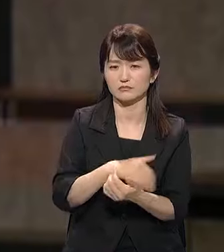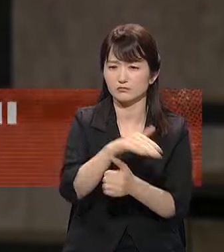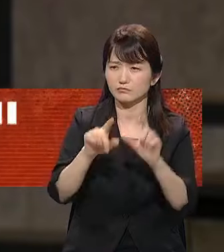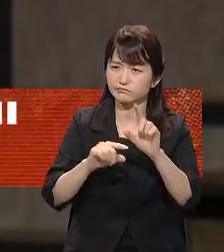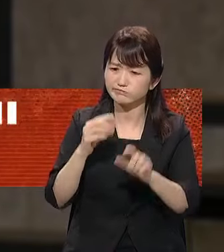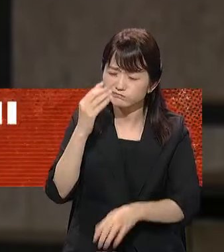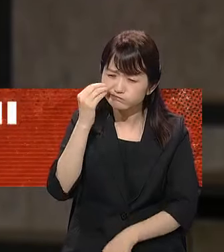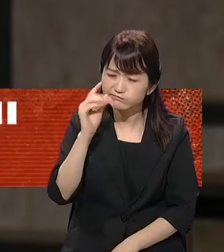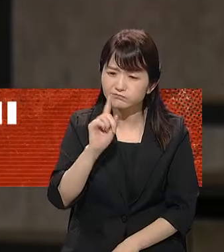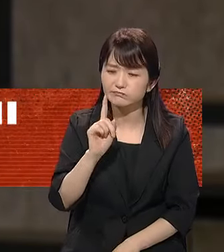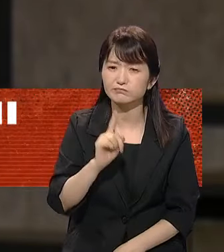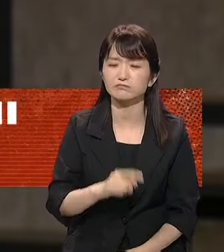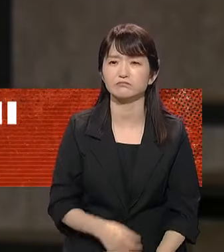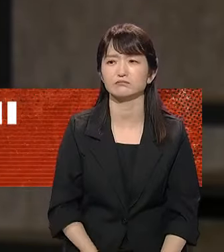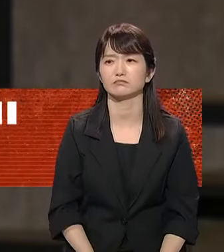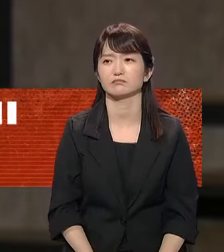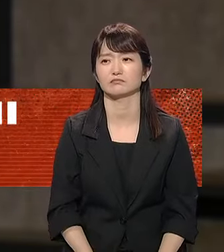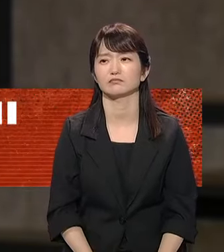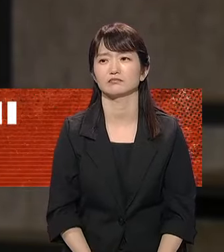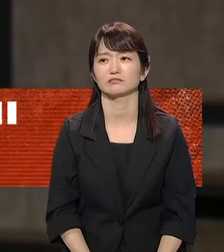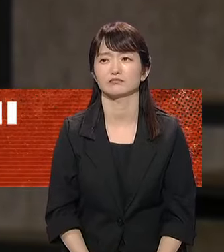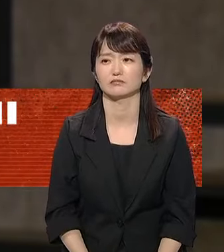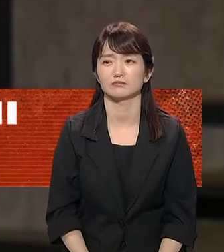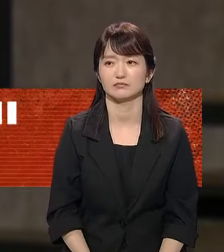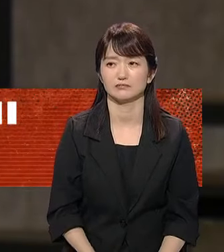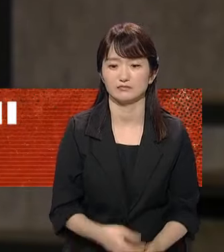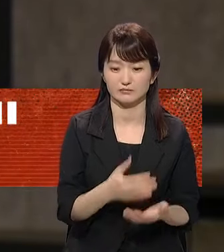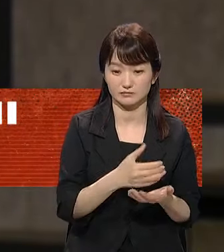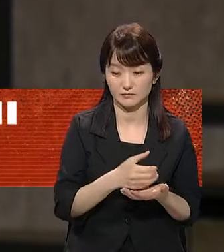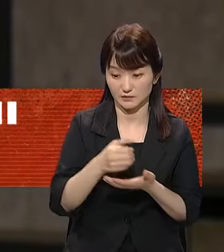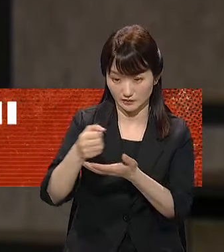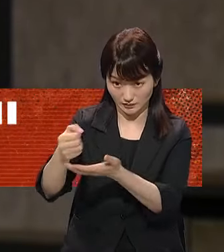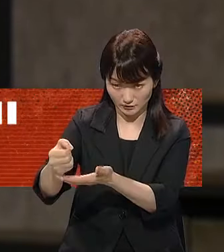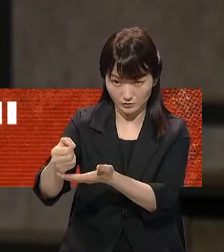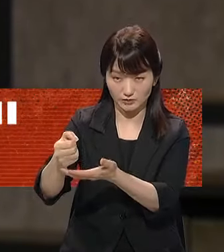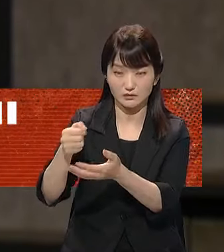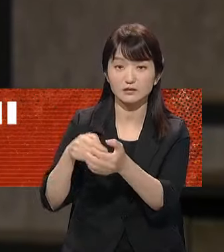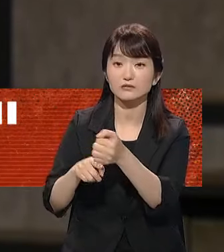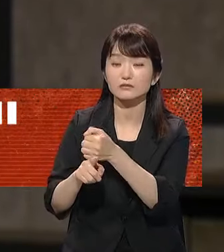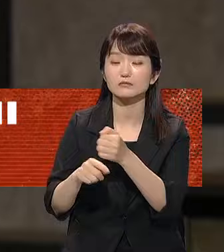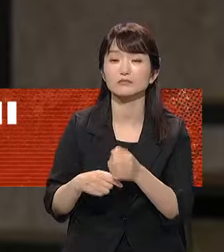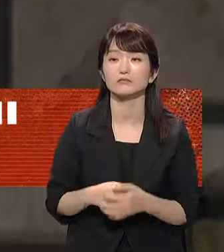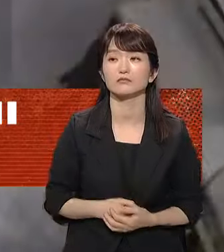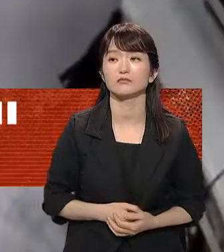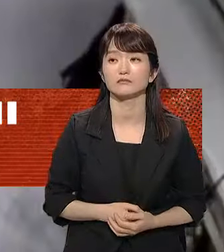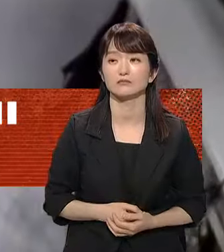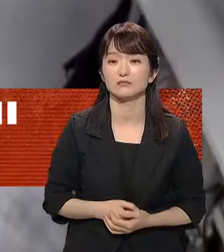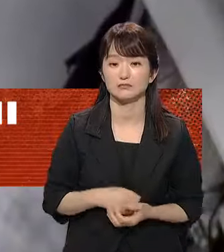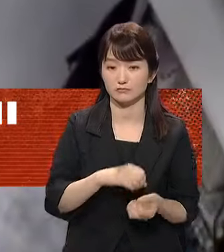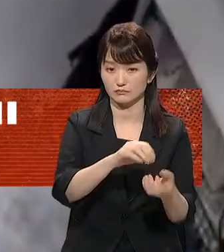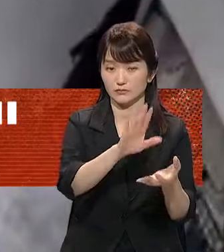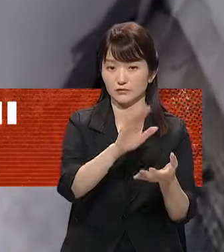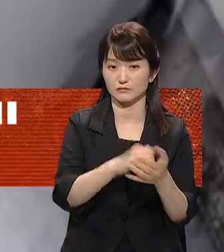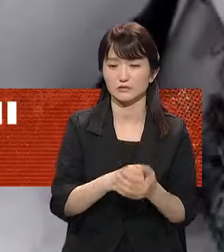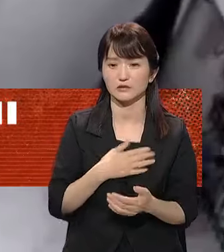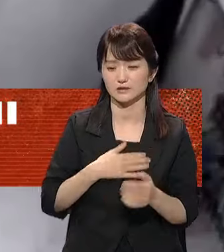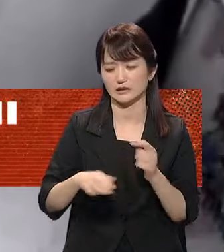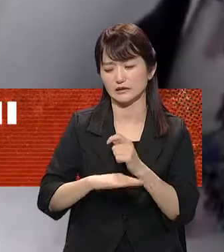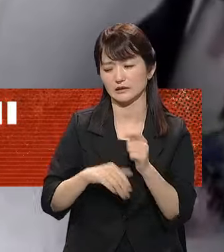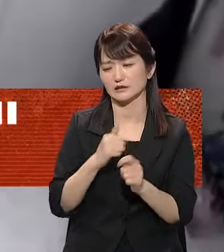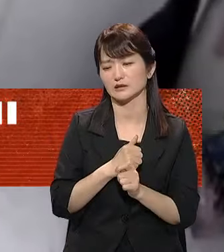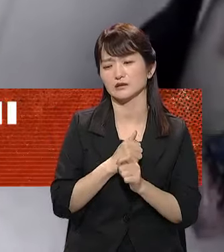테이크아웃의 뜻을 좀 모르시나 봐요 예 가지고 가시는 거 테이크 아웃인데 그거를 뭐 배달도 아니지만 나 택시 타고